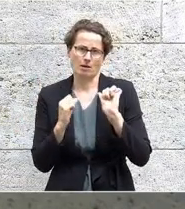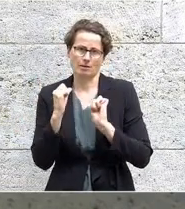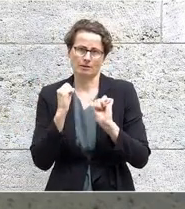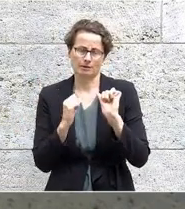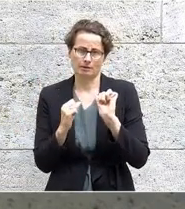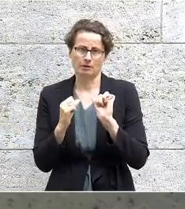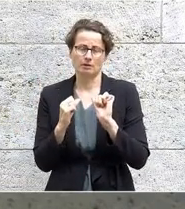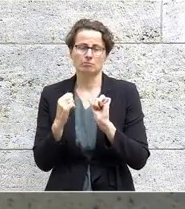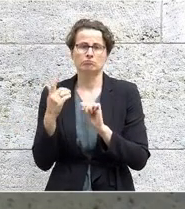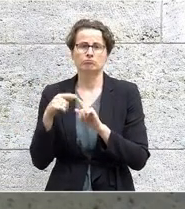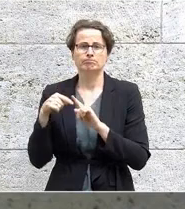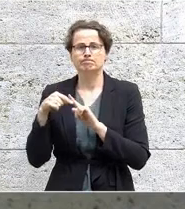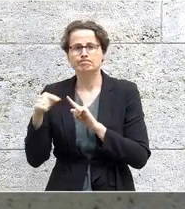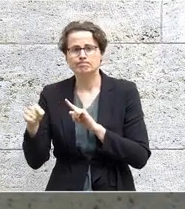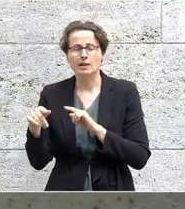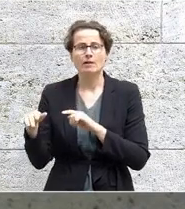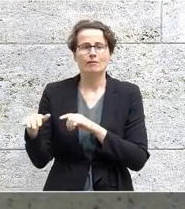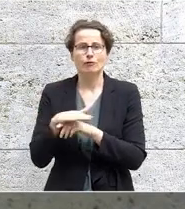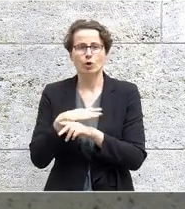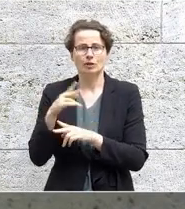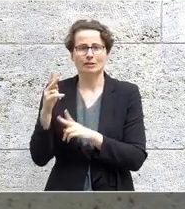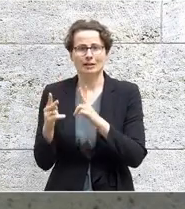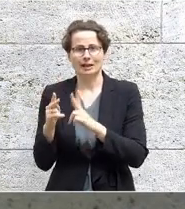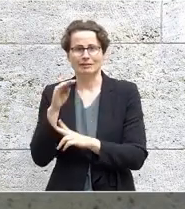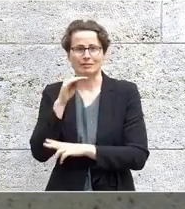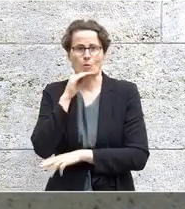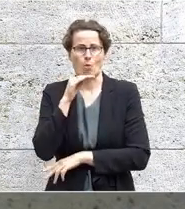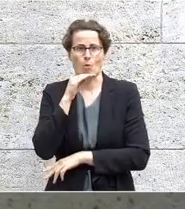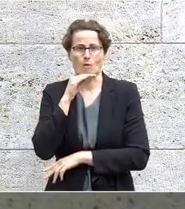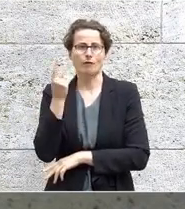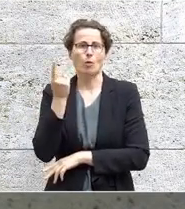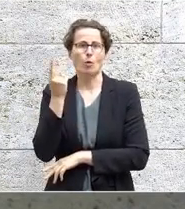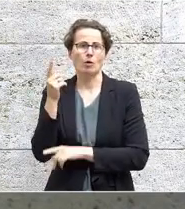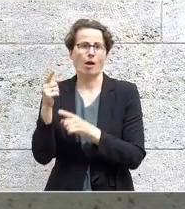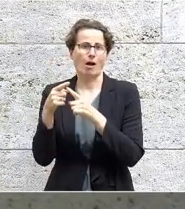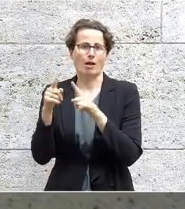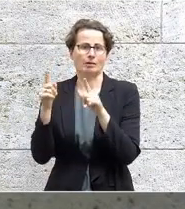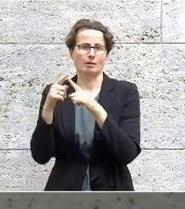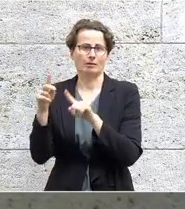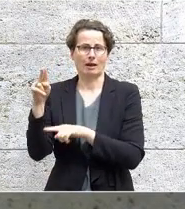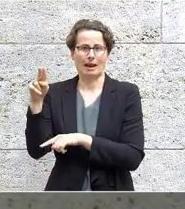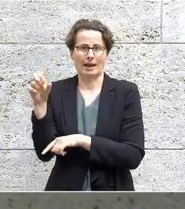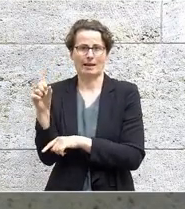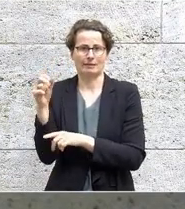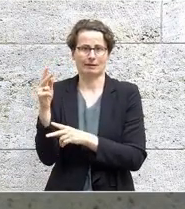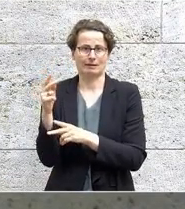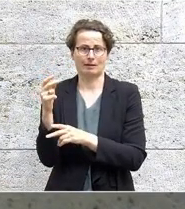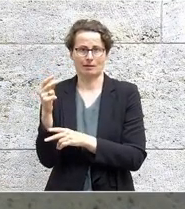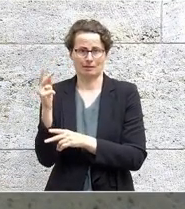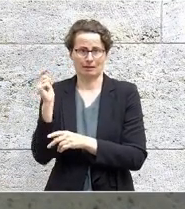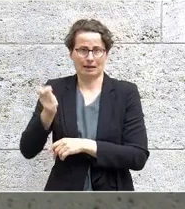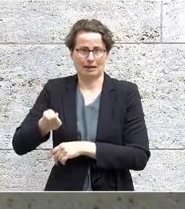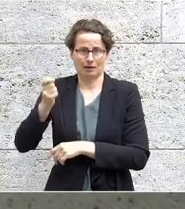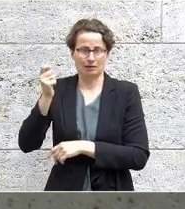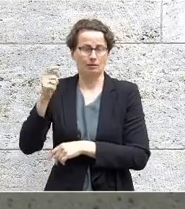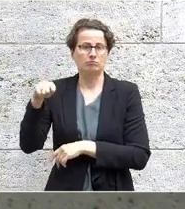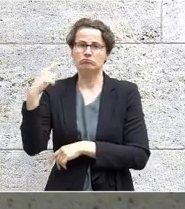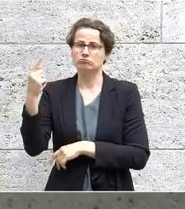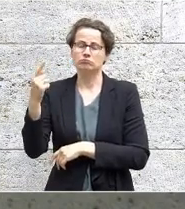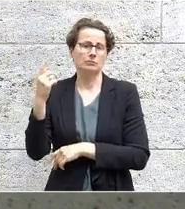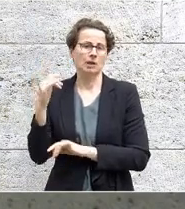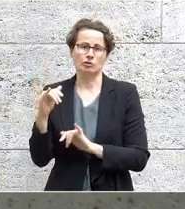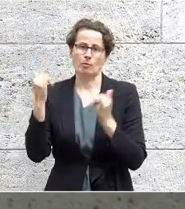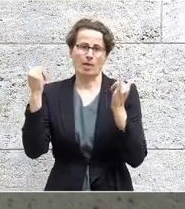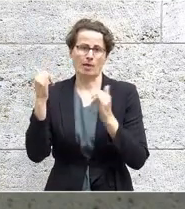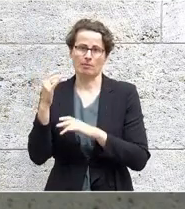Volksgerichtshof oder anderen nationalsozialistischen Sondergerichten ihr Leben lassen.